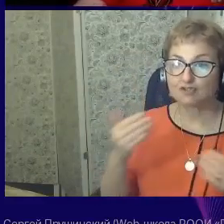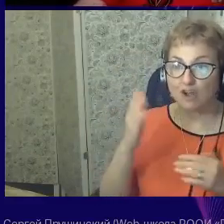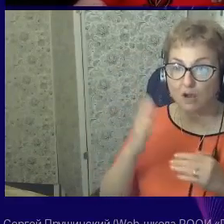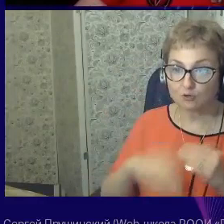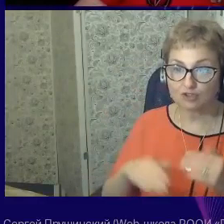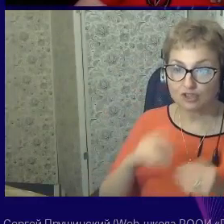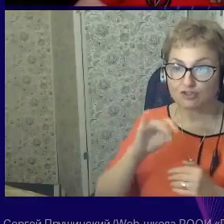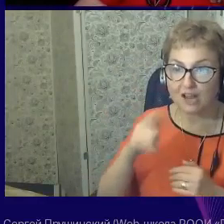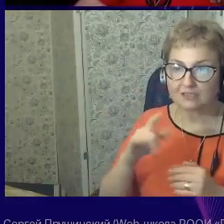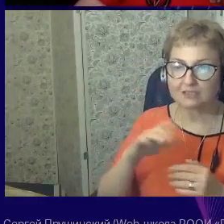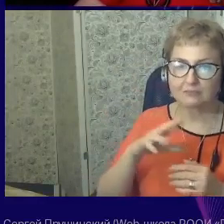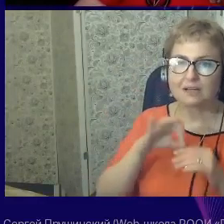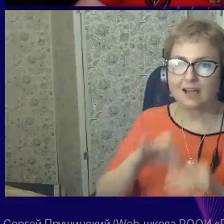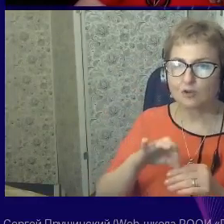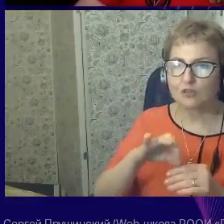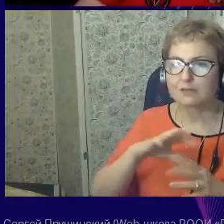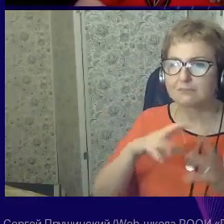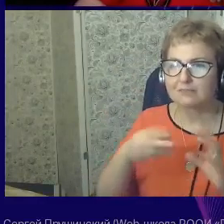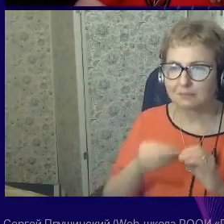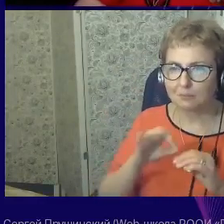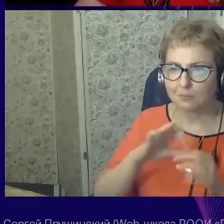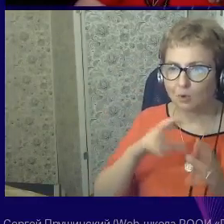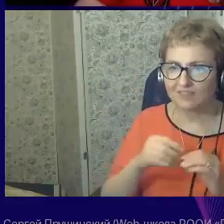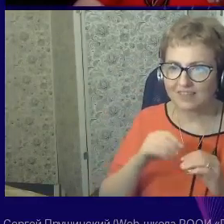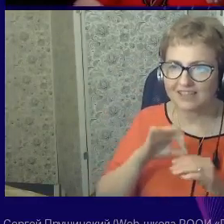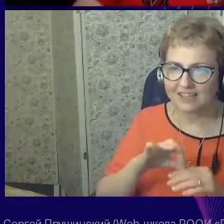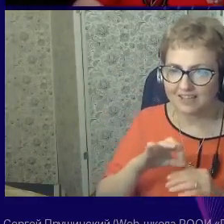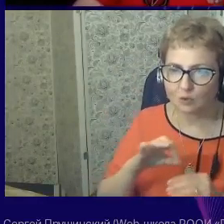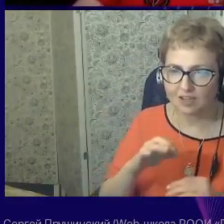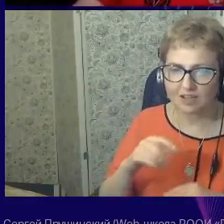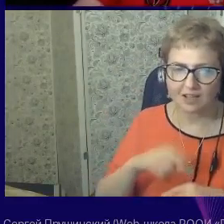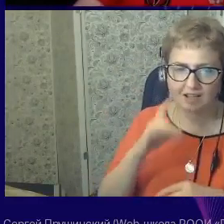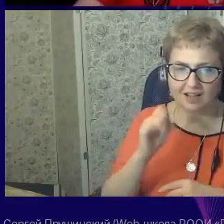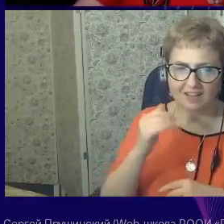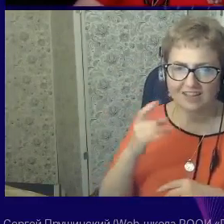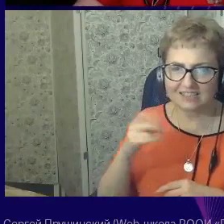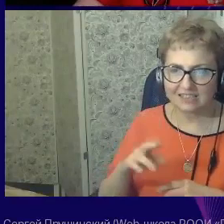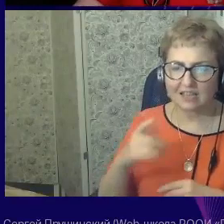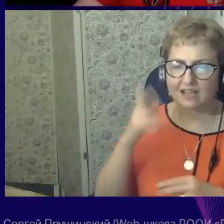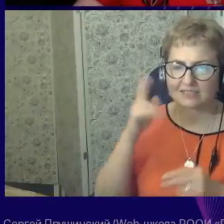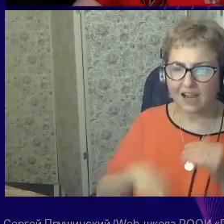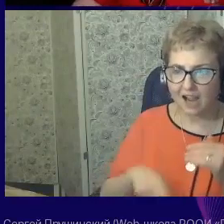части проходит подведение итогов, рефлексия, и мы заканчиваем всегда наши занятия чаепитием.